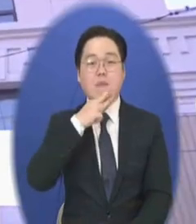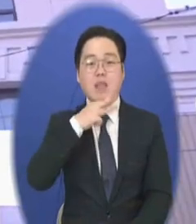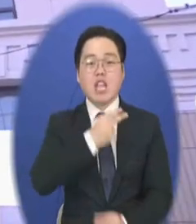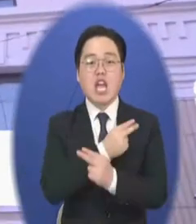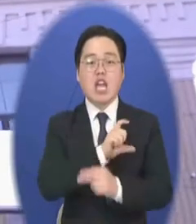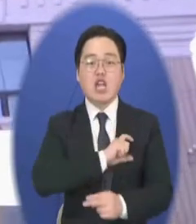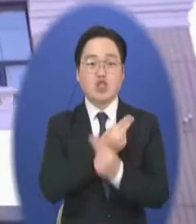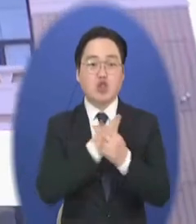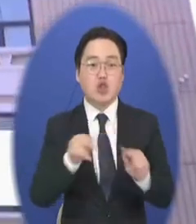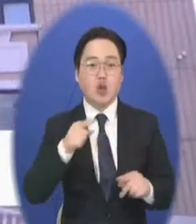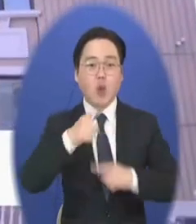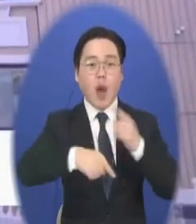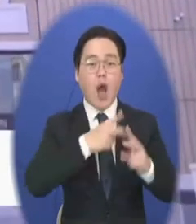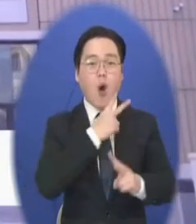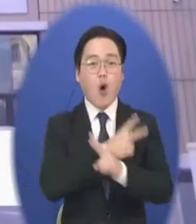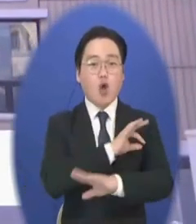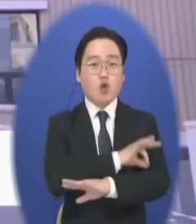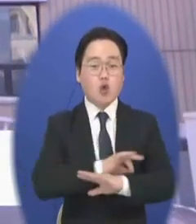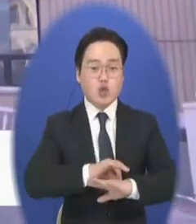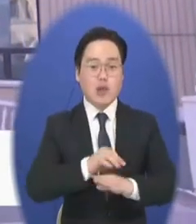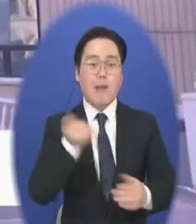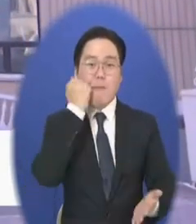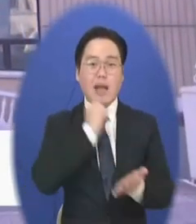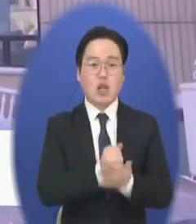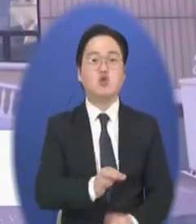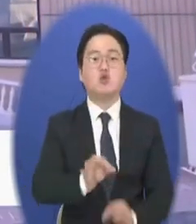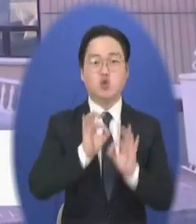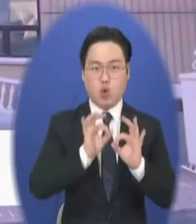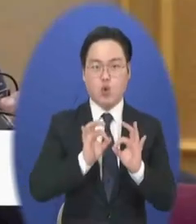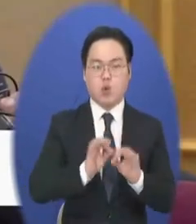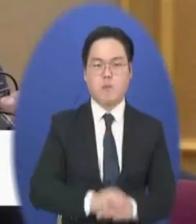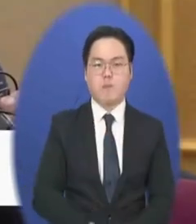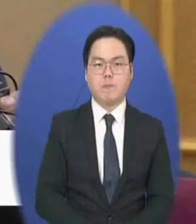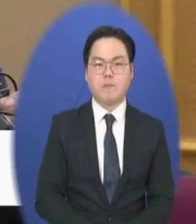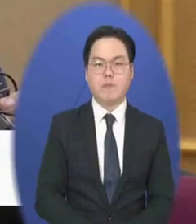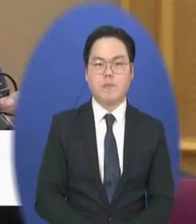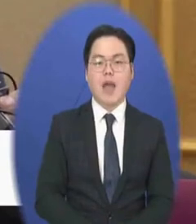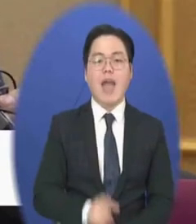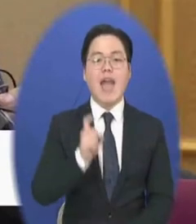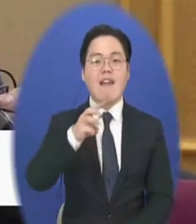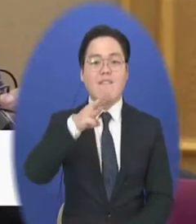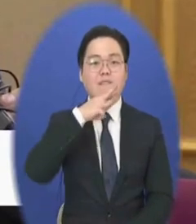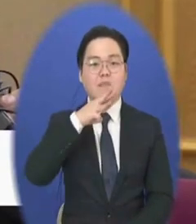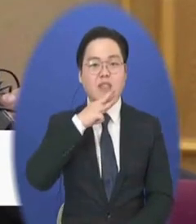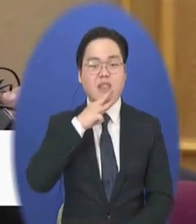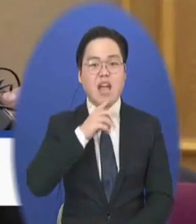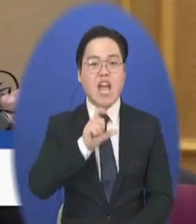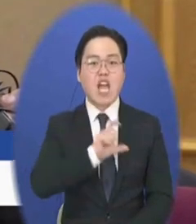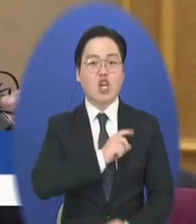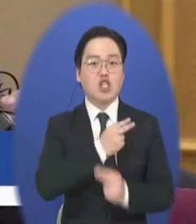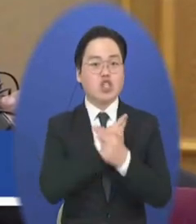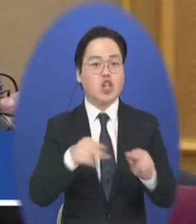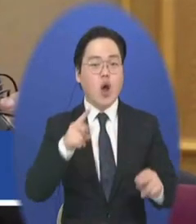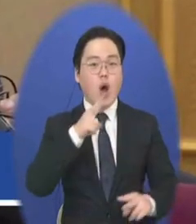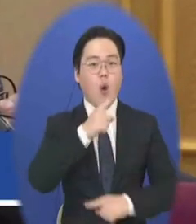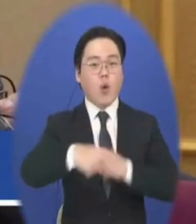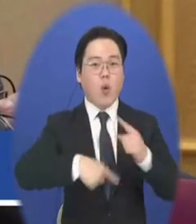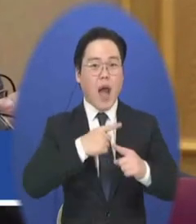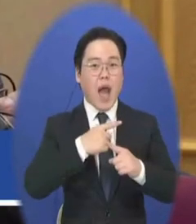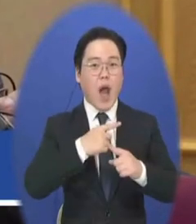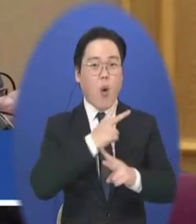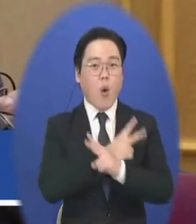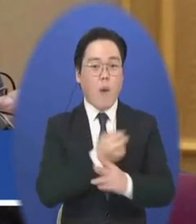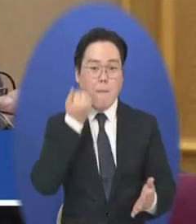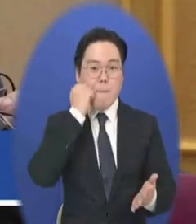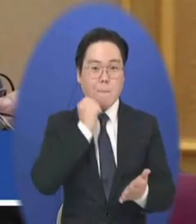хуулийн төслийг хилэлцүүлж батлах нь зүйтэй гэсэн байр суурьтай байна. Хэвлэл мэдээллийн эрхчлөөний хувьд батлагдсанаар хэвлэлийн нийтлэг